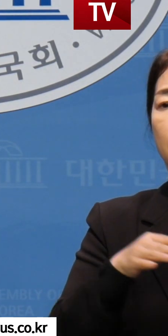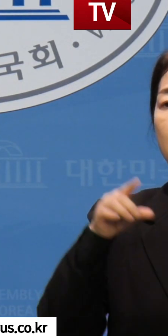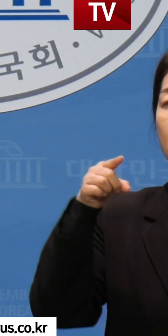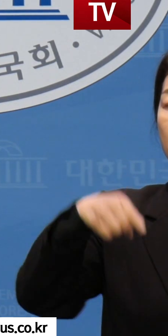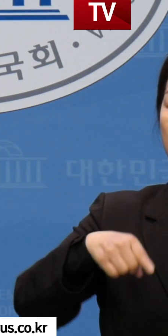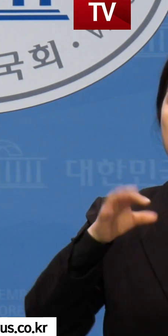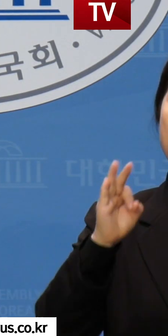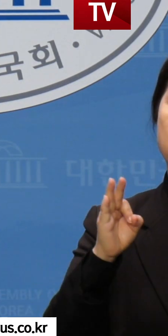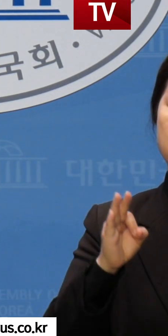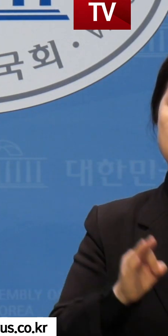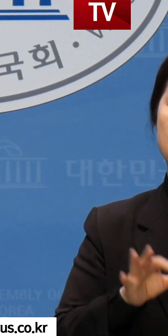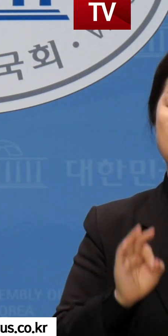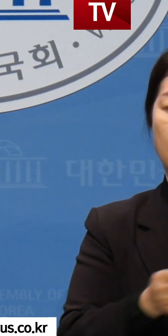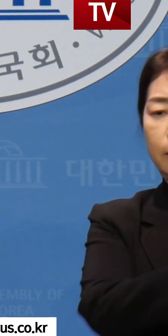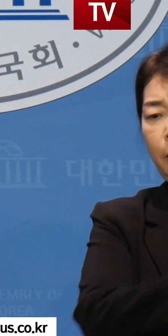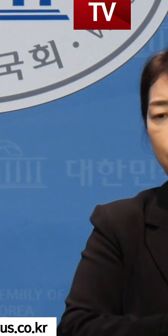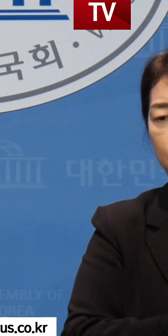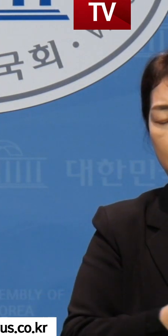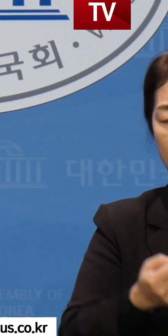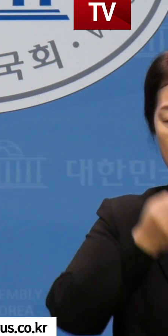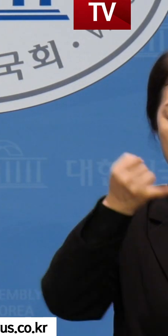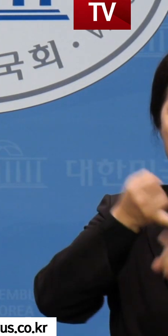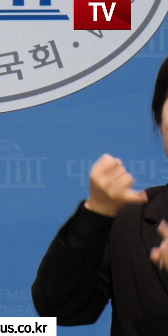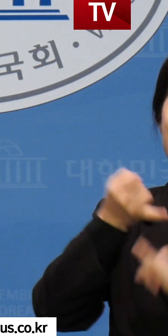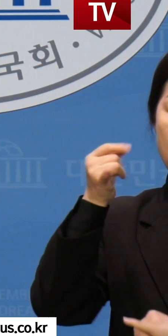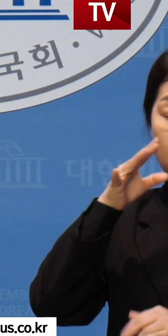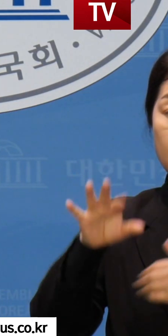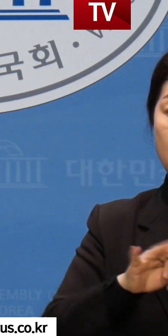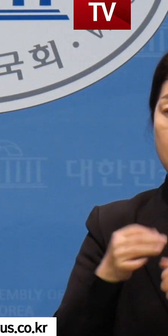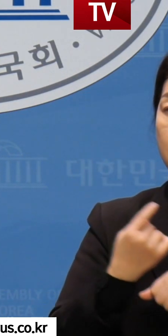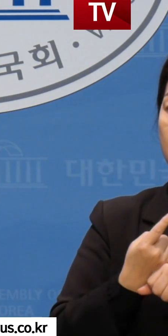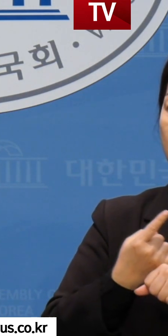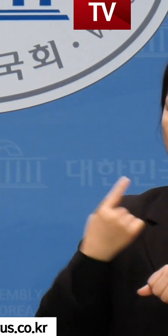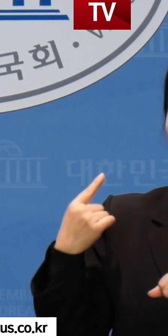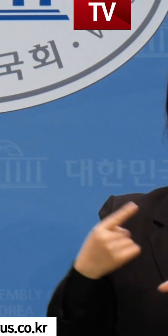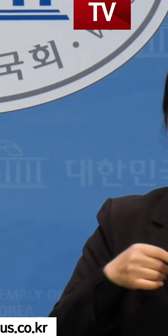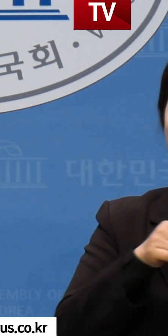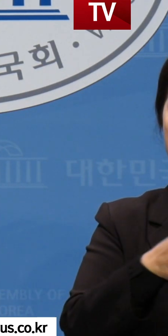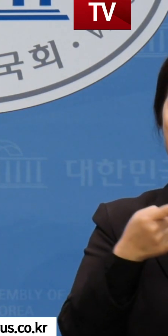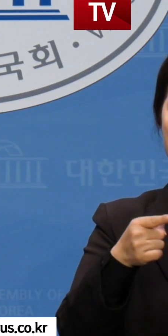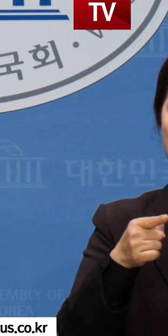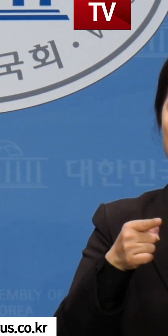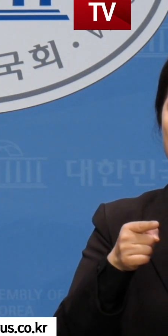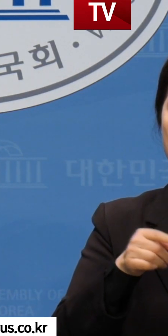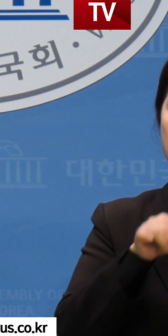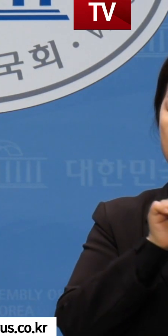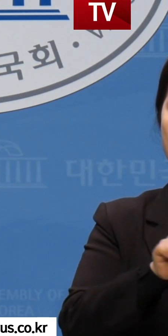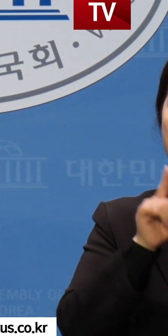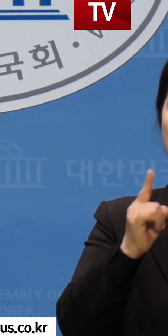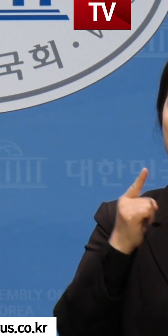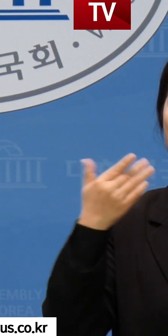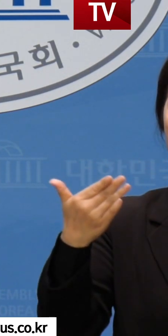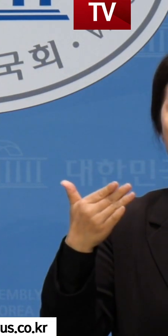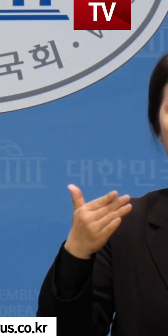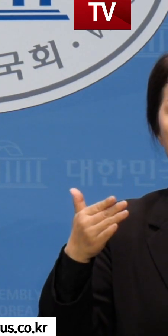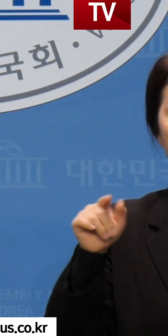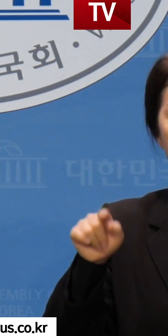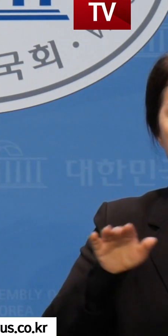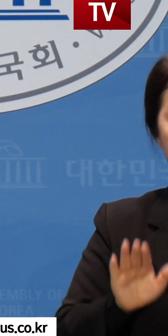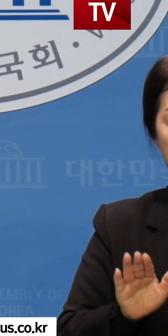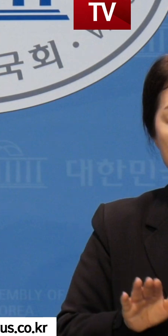대한 연체율 추이를 보면 작년도 1.19에서 올해 6월